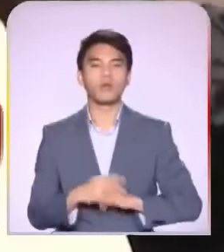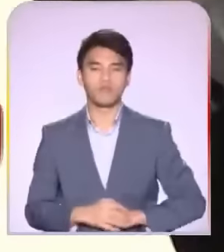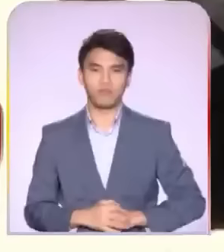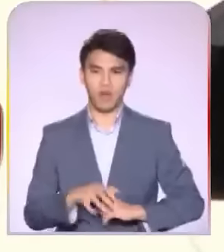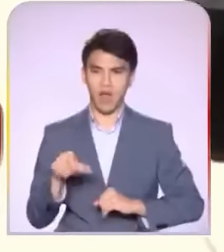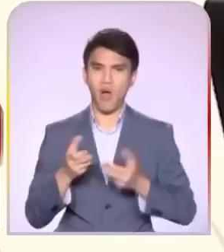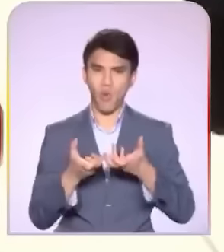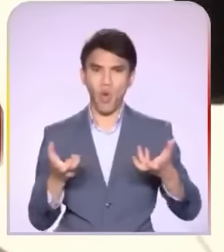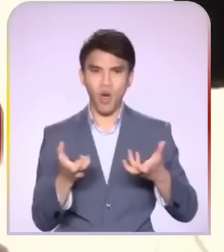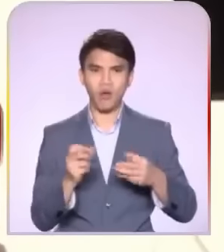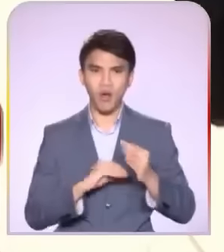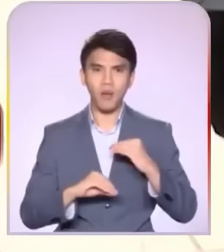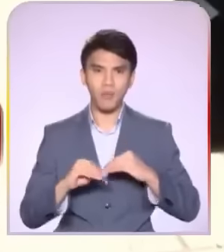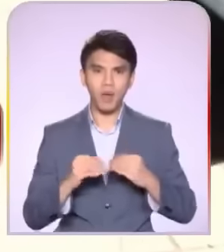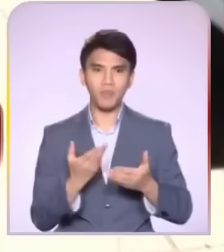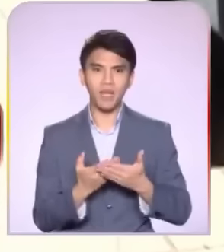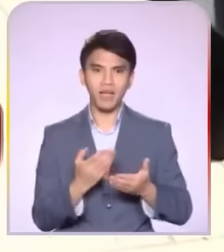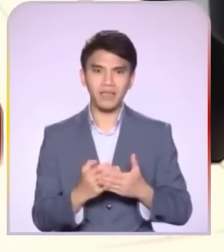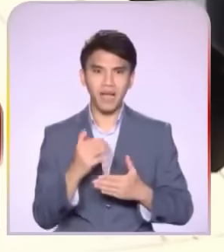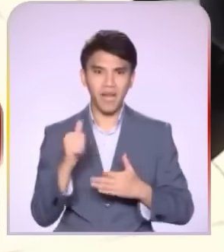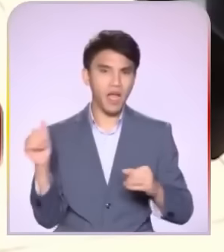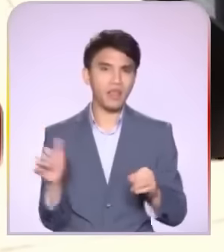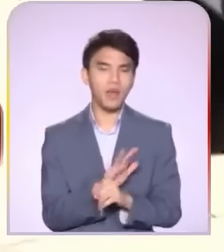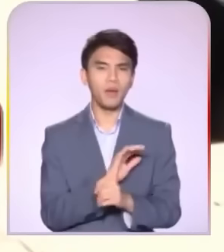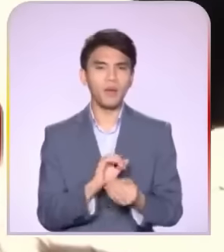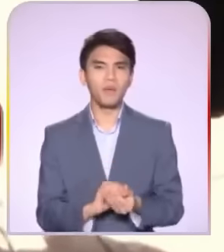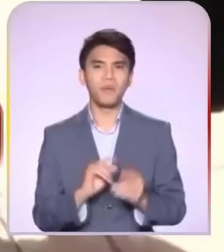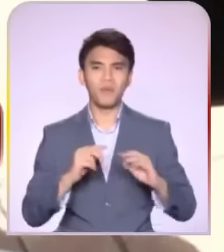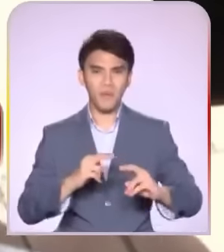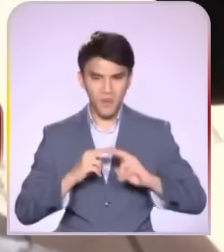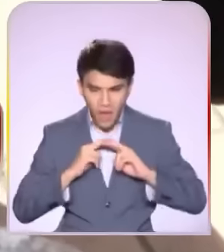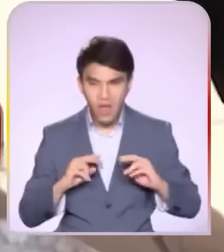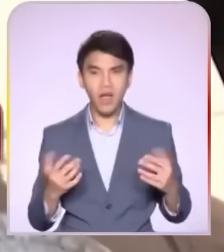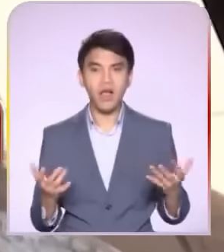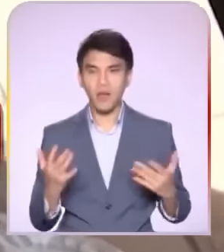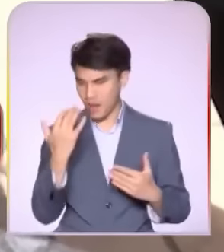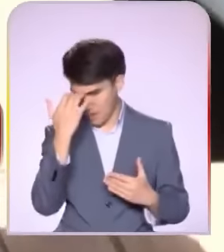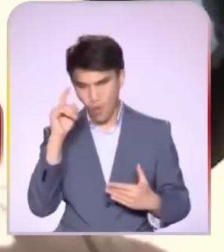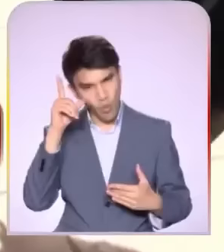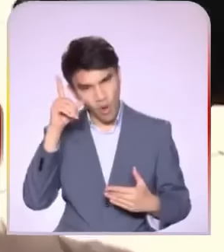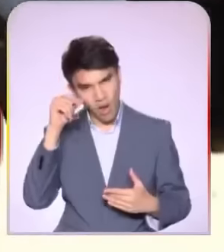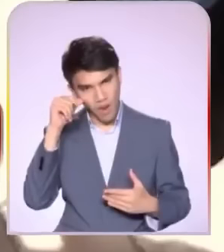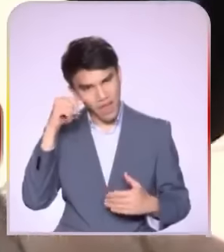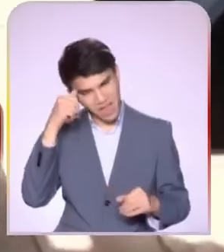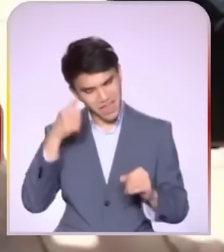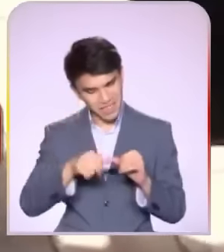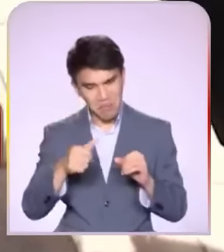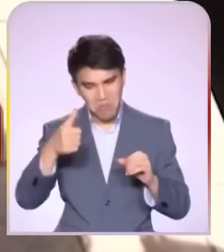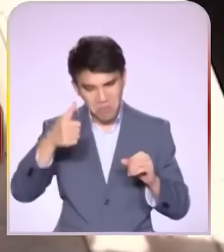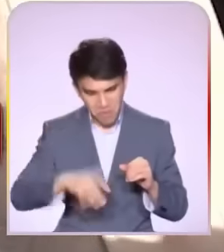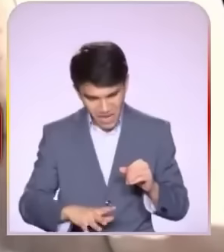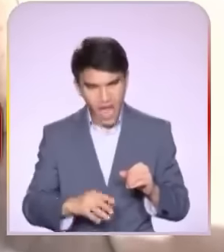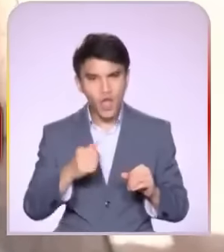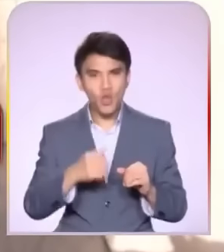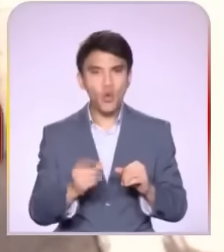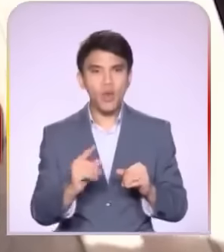ยมาด้วยถึงจะได้เงินคืนเต็มจำนวนแต่ตนไม่ได้พกมาด้วยนะฮะเนื่องจากแม่ตนจำไม่ได้ว่านำปีเสี้ยไปไว้